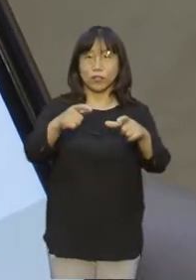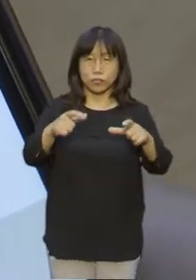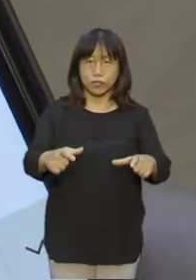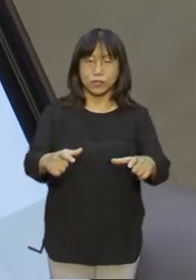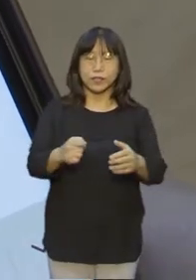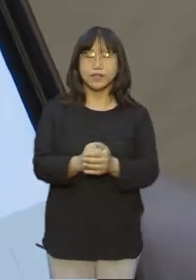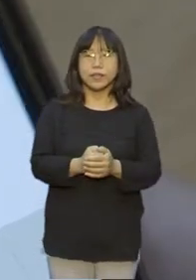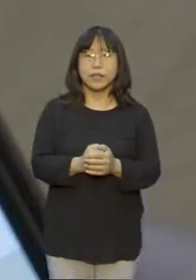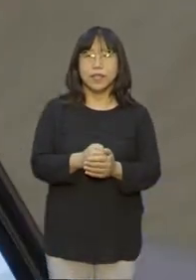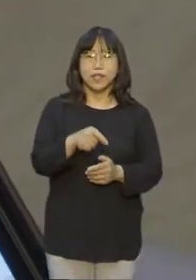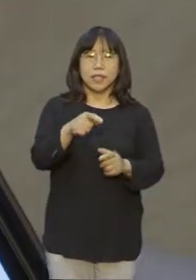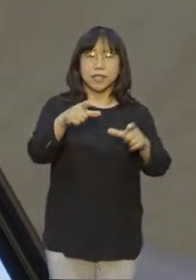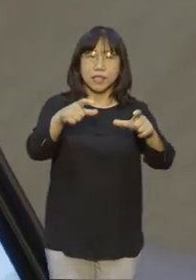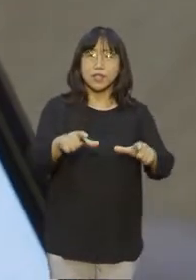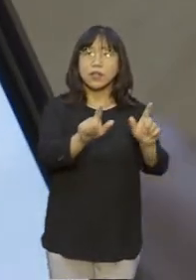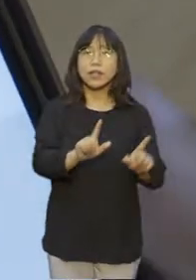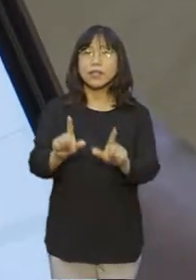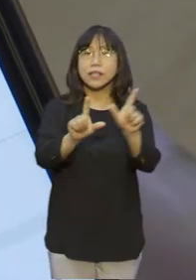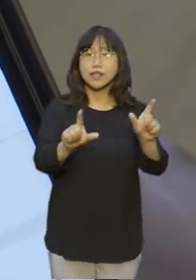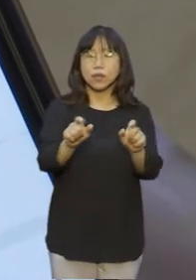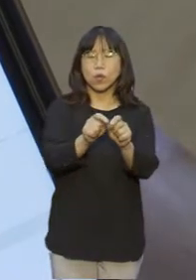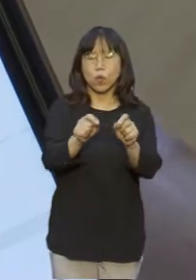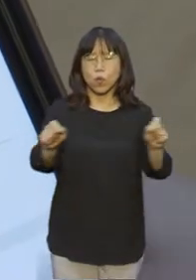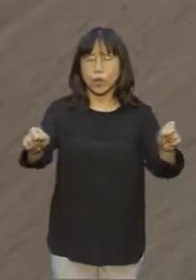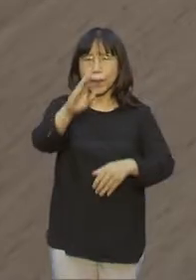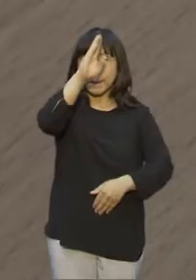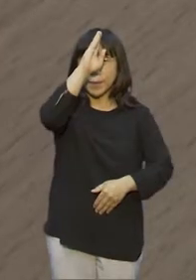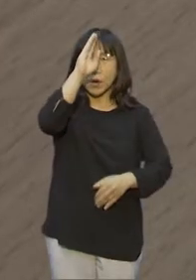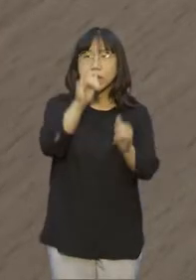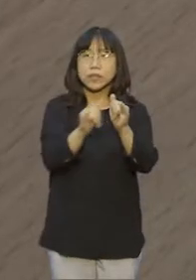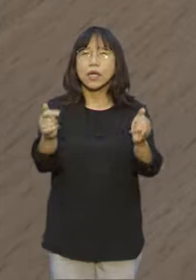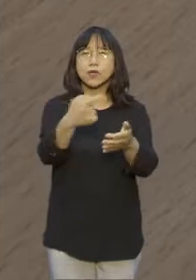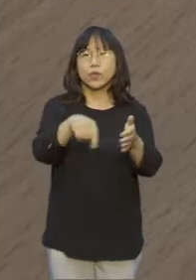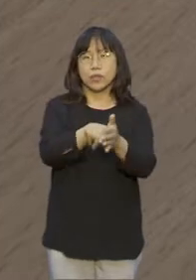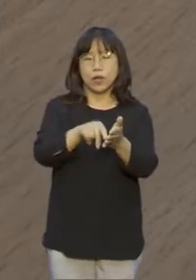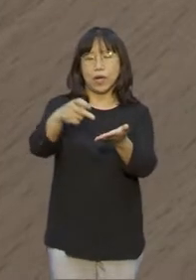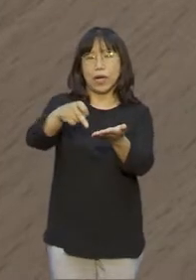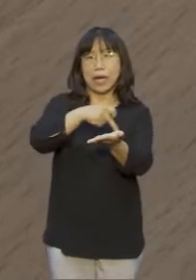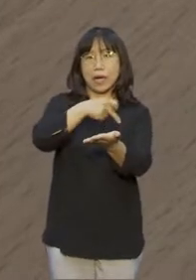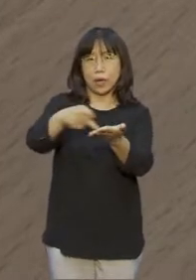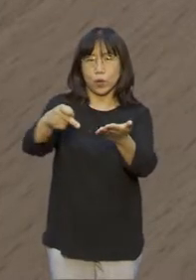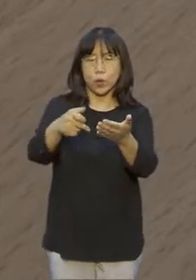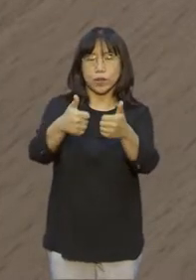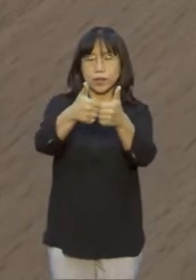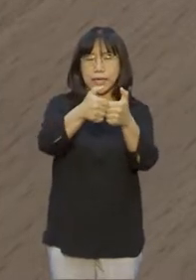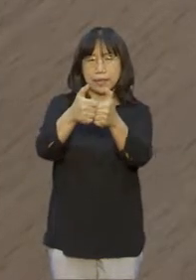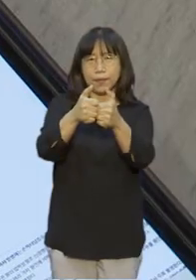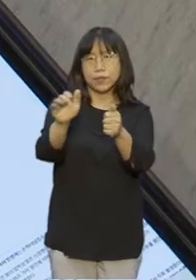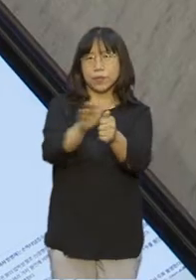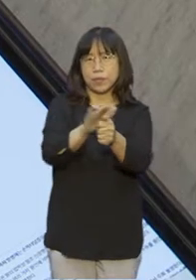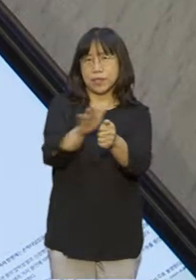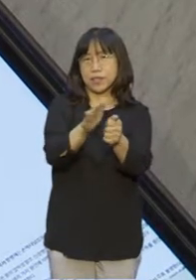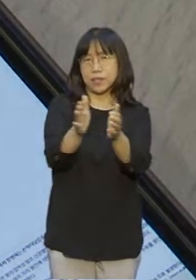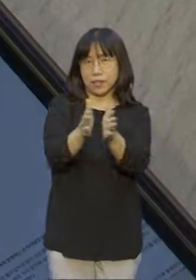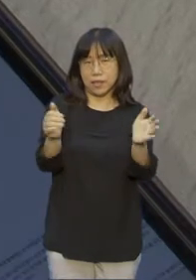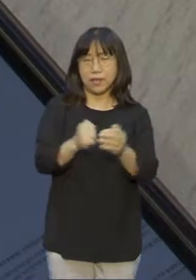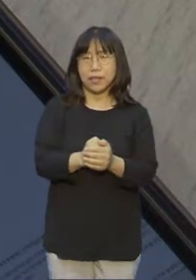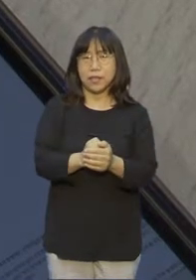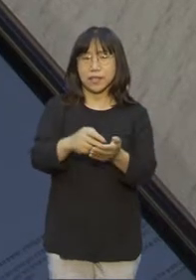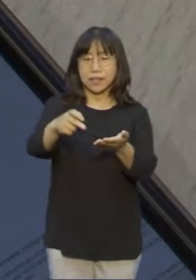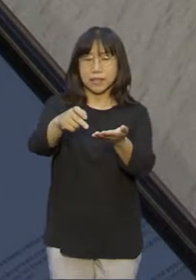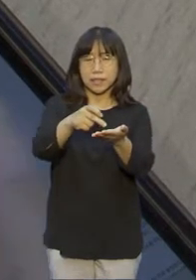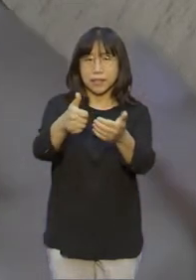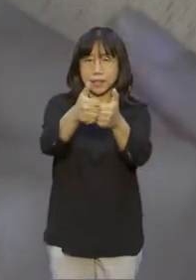먼저 강서구는 지역 내 만성질환자들을 대상으로 카카오톡 채팅 건강상담 서비스를 시작했습니다.